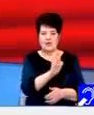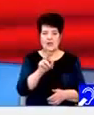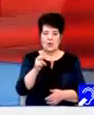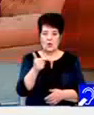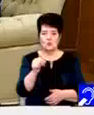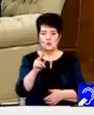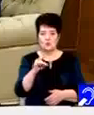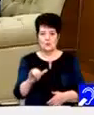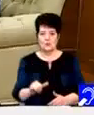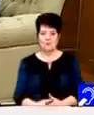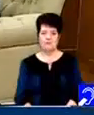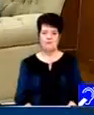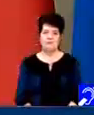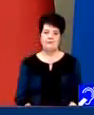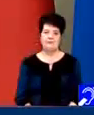Guțu.